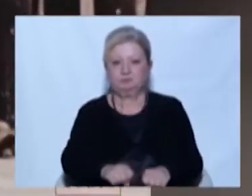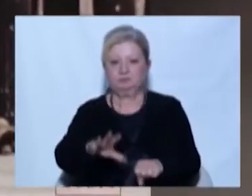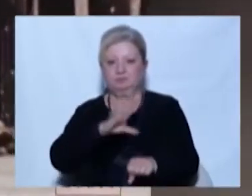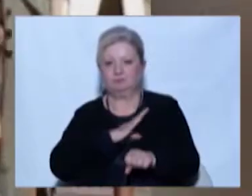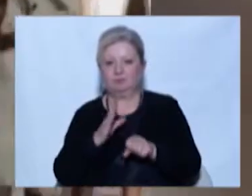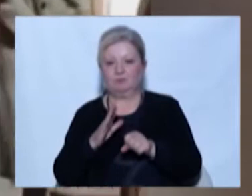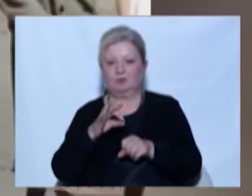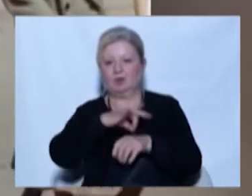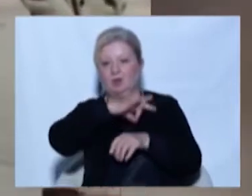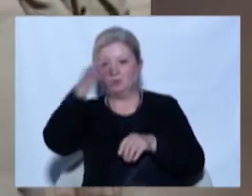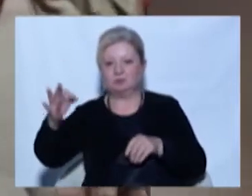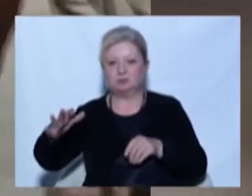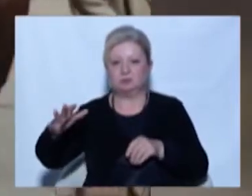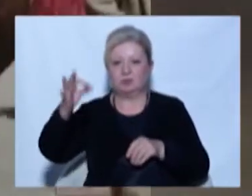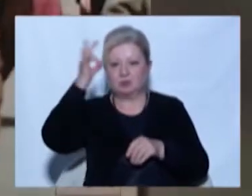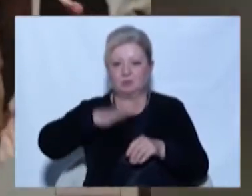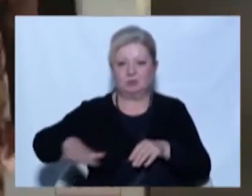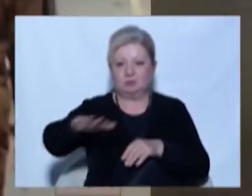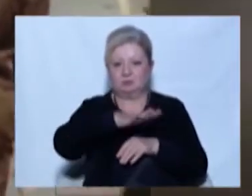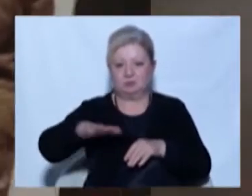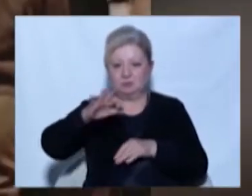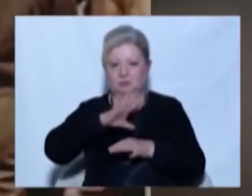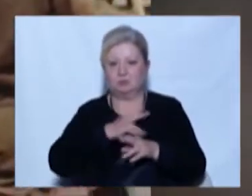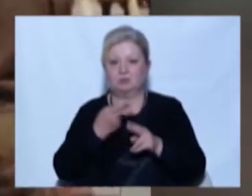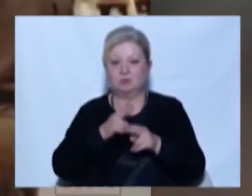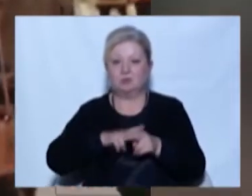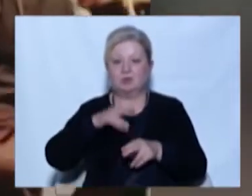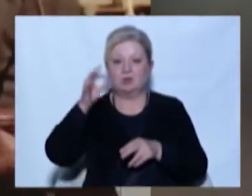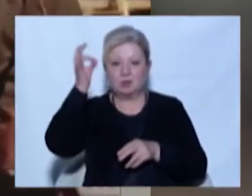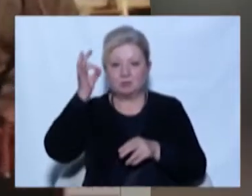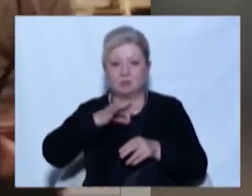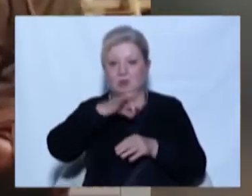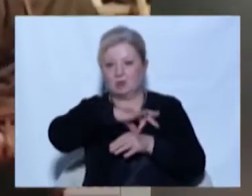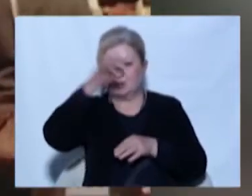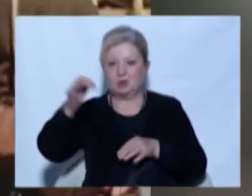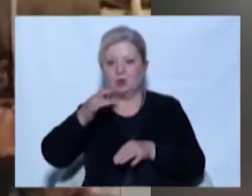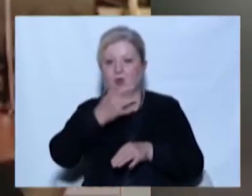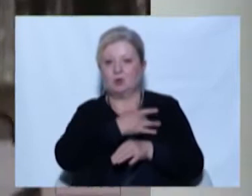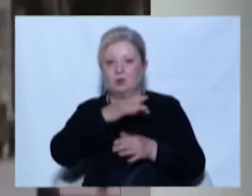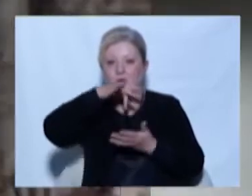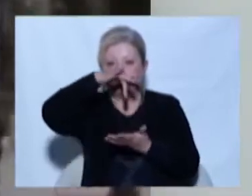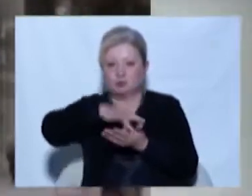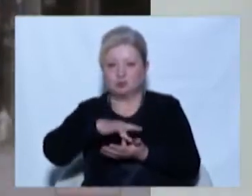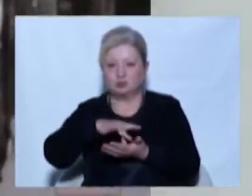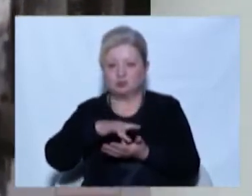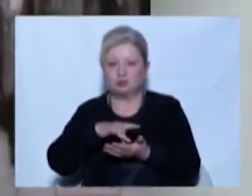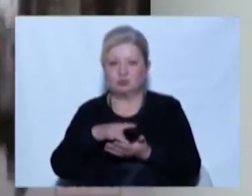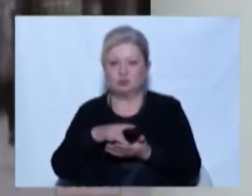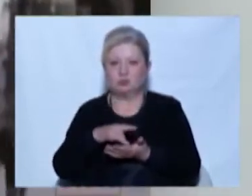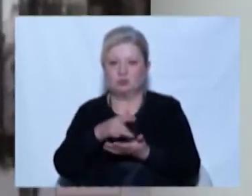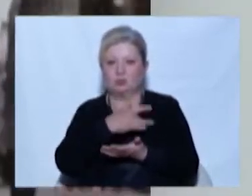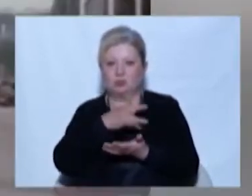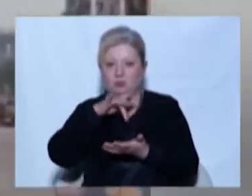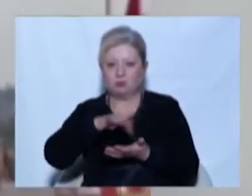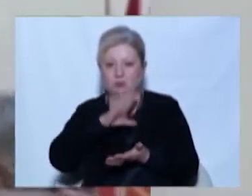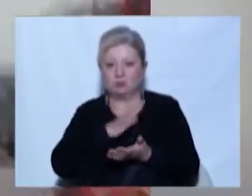გერმანიის ტერიტორიაზე მდებარეობდა. ასე რომ გერმანიის აღმოსავლეთ გერმანიის შუაგულში მდებარეობდა კიდევ დასავლეთ